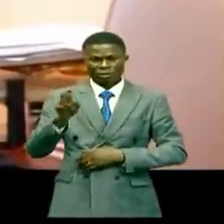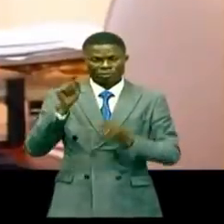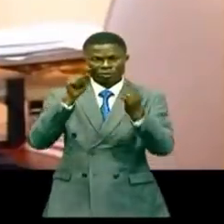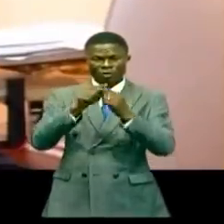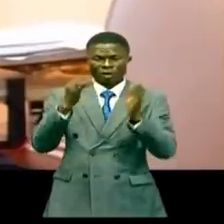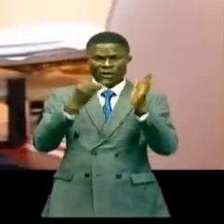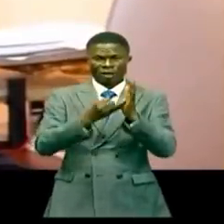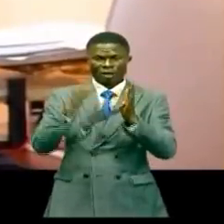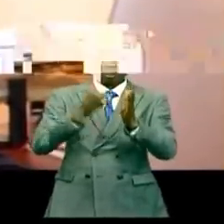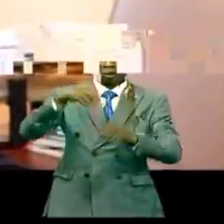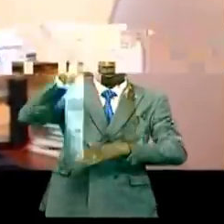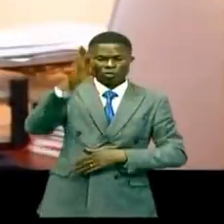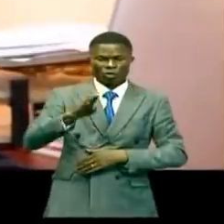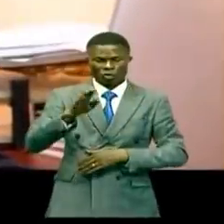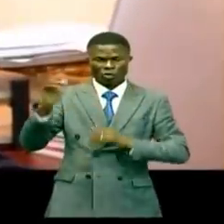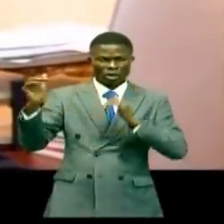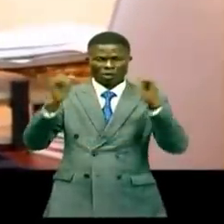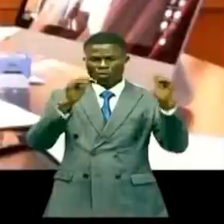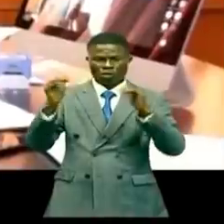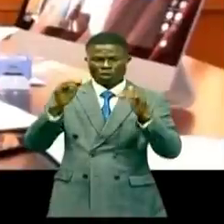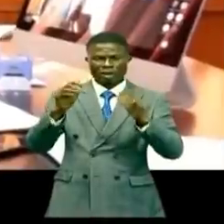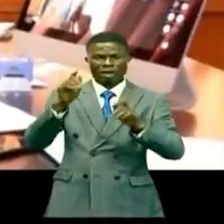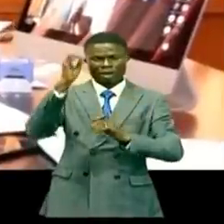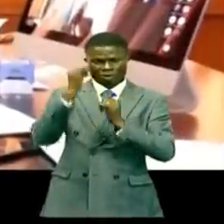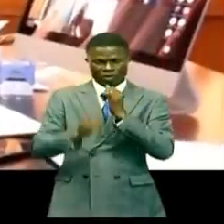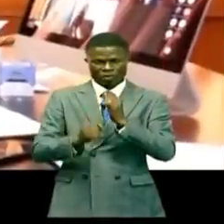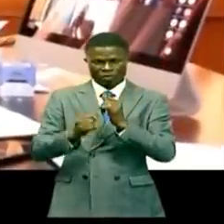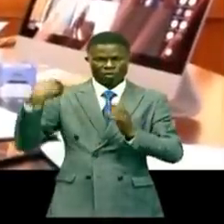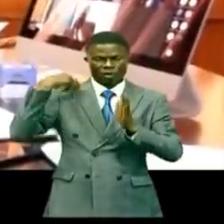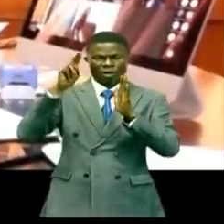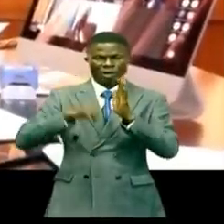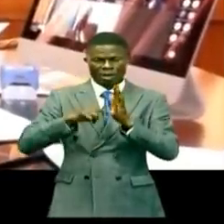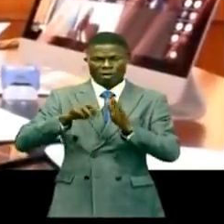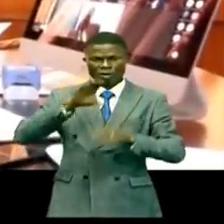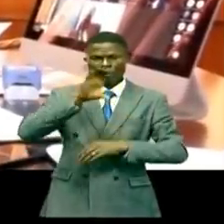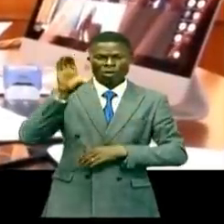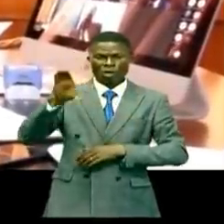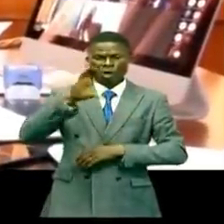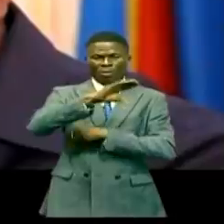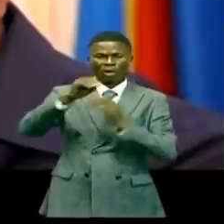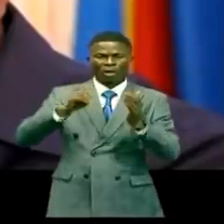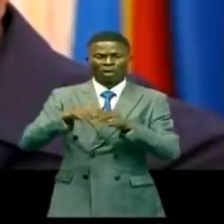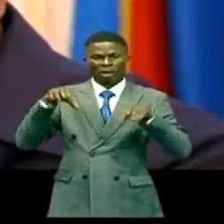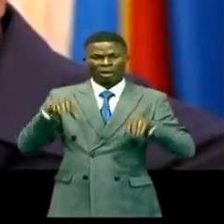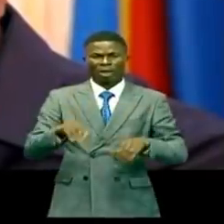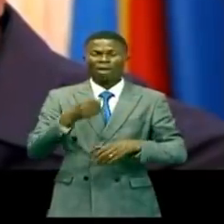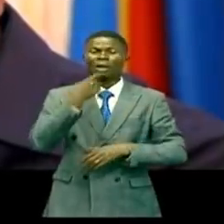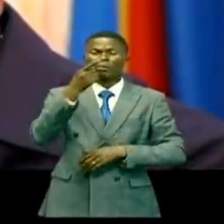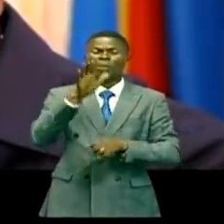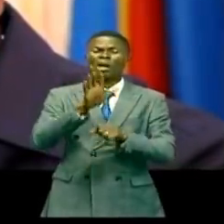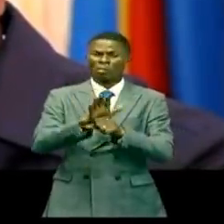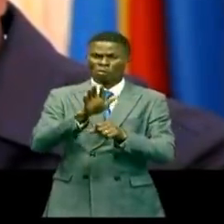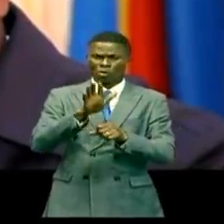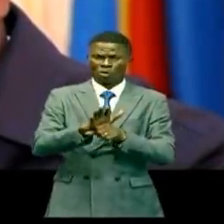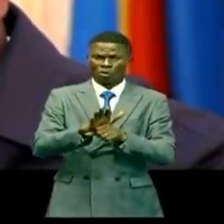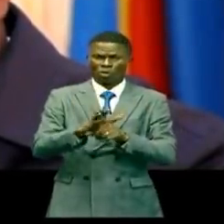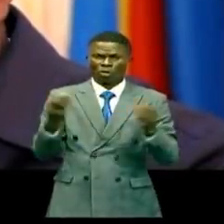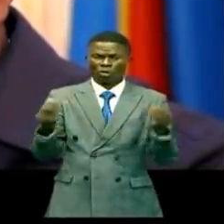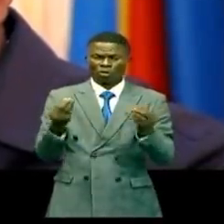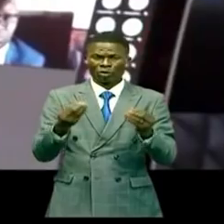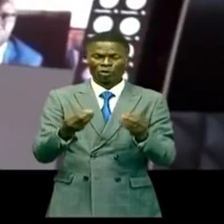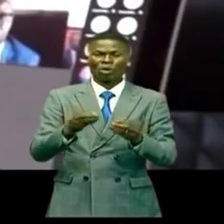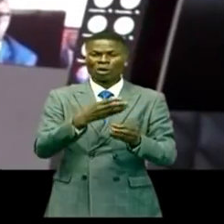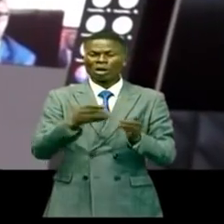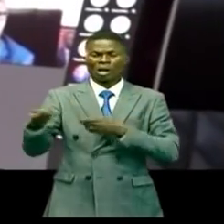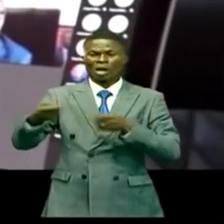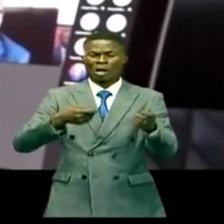à moyen terme. La gouverneure de la Banque centrale du Congo a insisté sur le fait que le marché